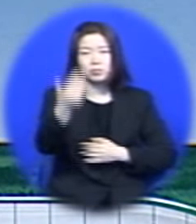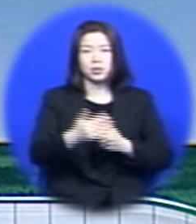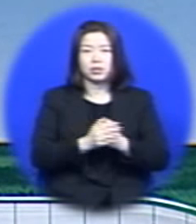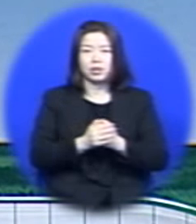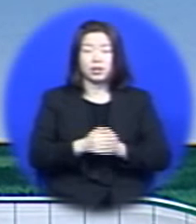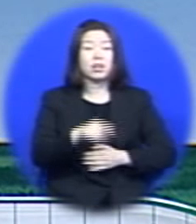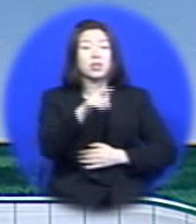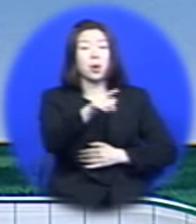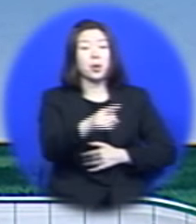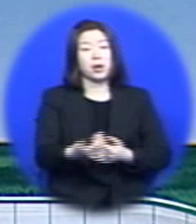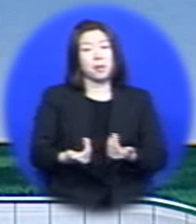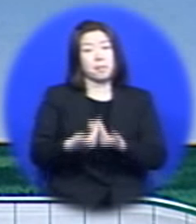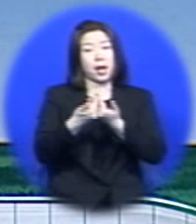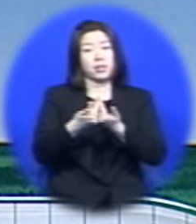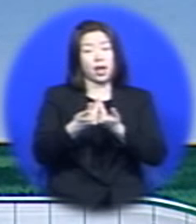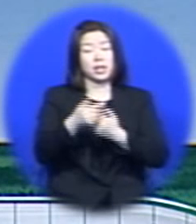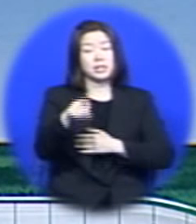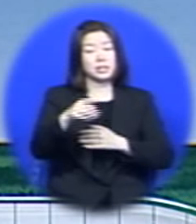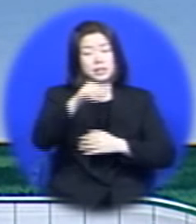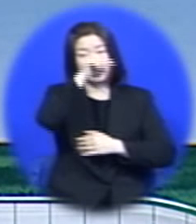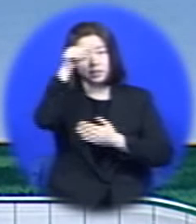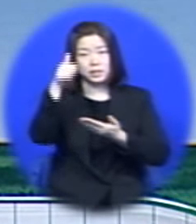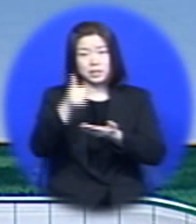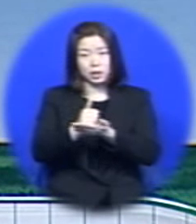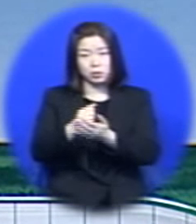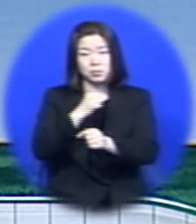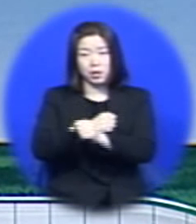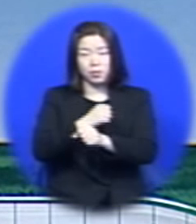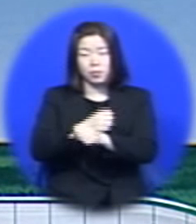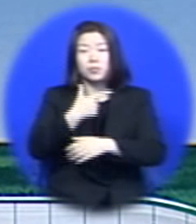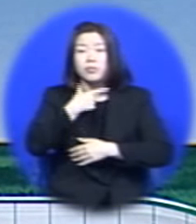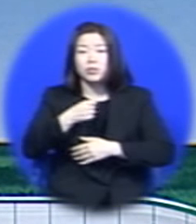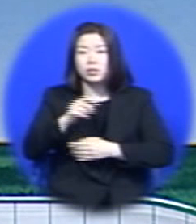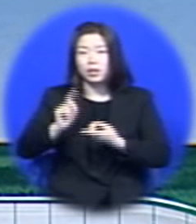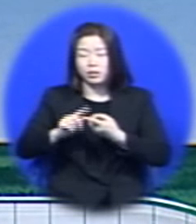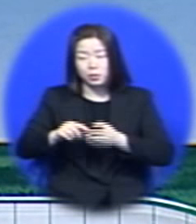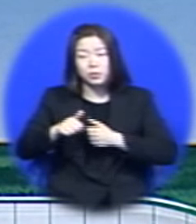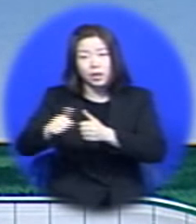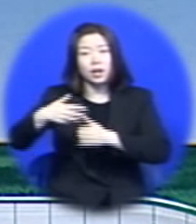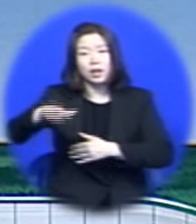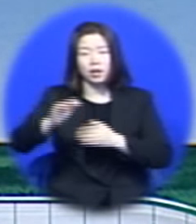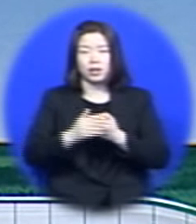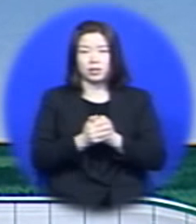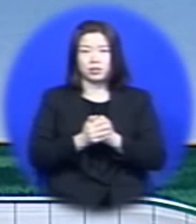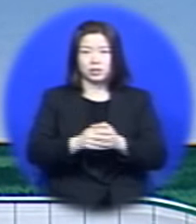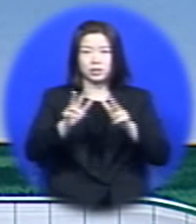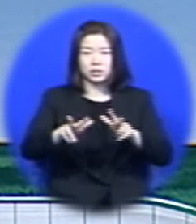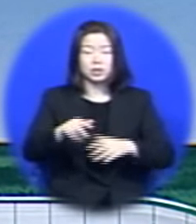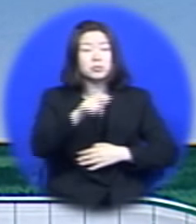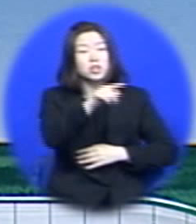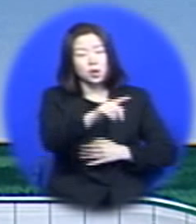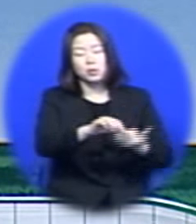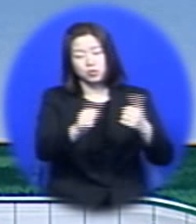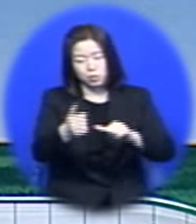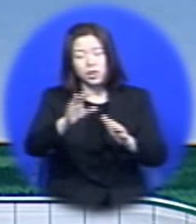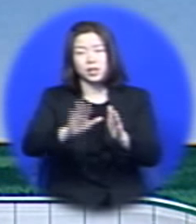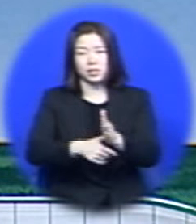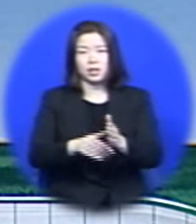너를 반대하는 그 장로님 하자는 대로 해라. 지금이 너가 죽어야 될 때다.